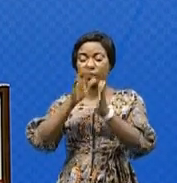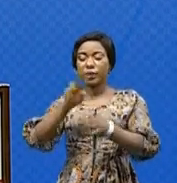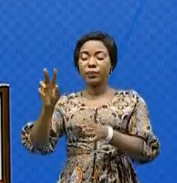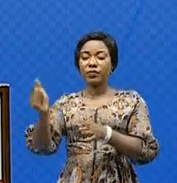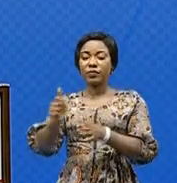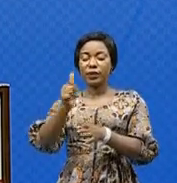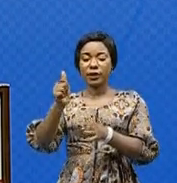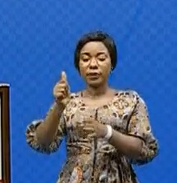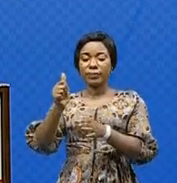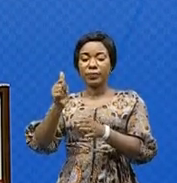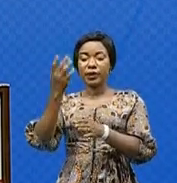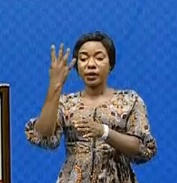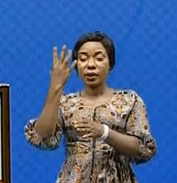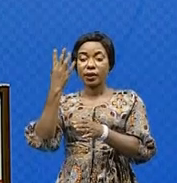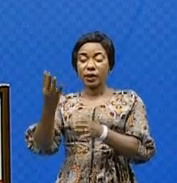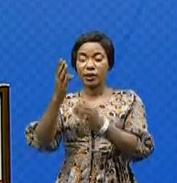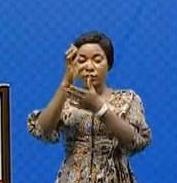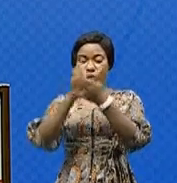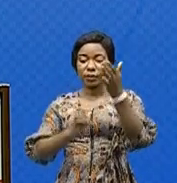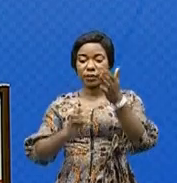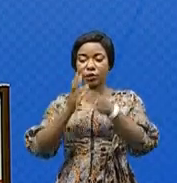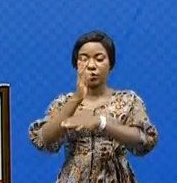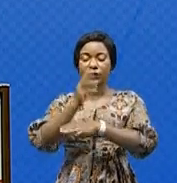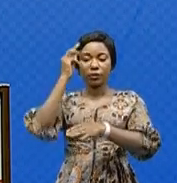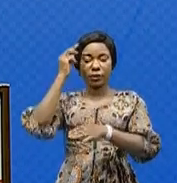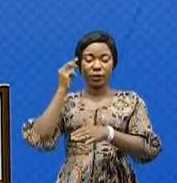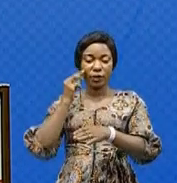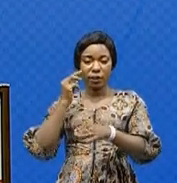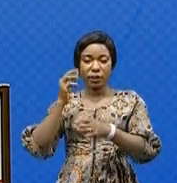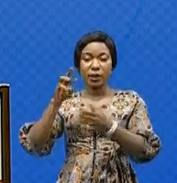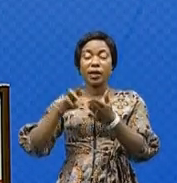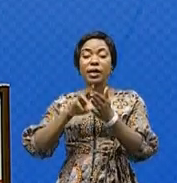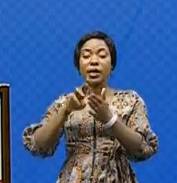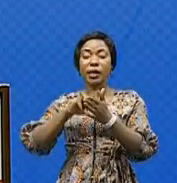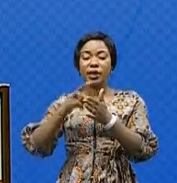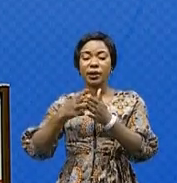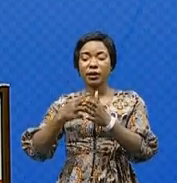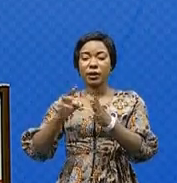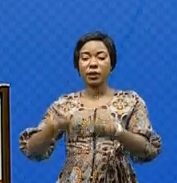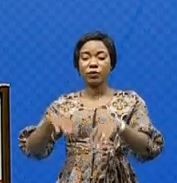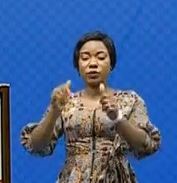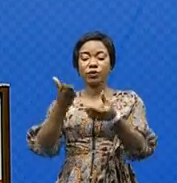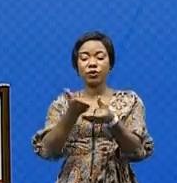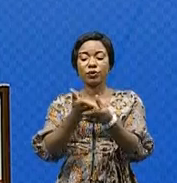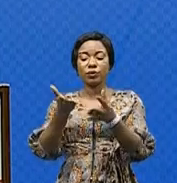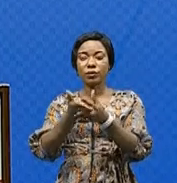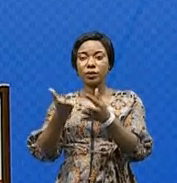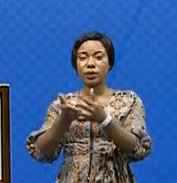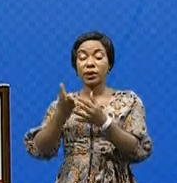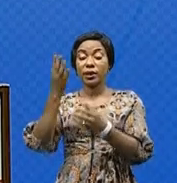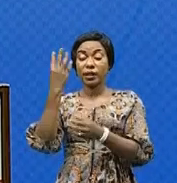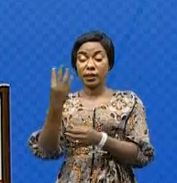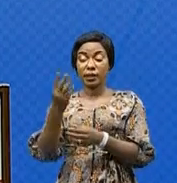Quatrième chapitre du Conseil de ministre de ce jour relatif à l'examen et à l'adoption des dossiers. Quatre dossiers.